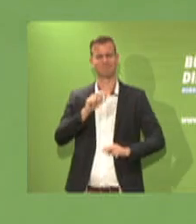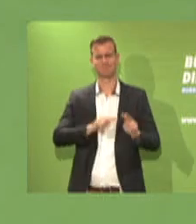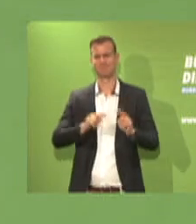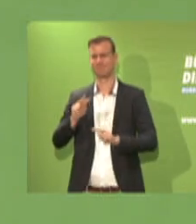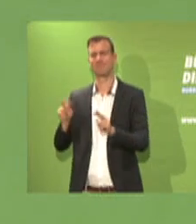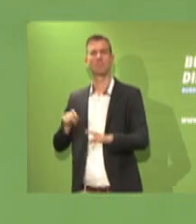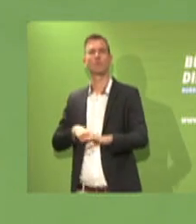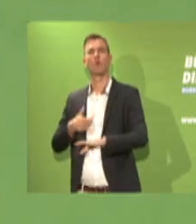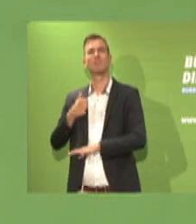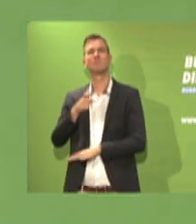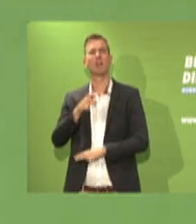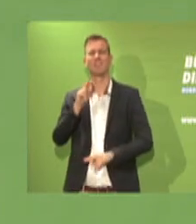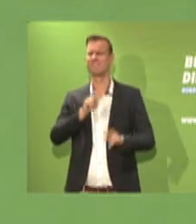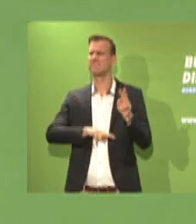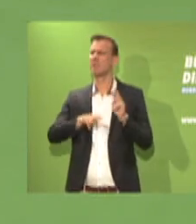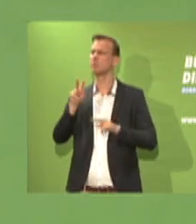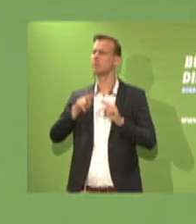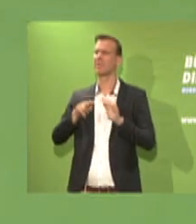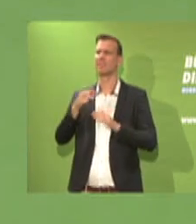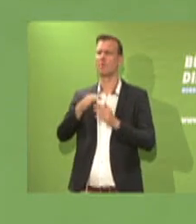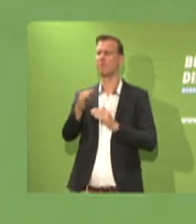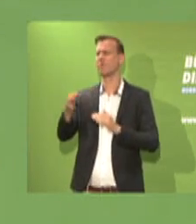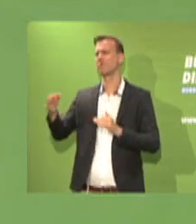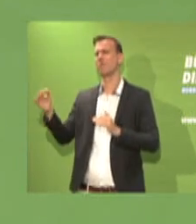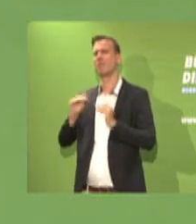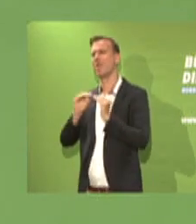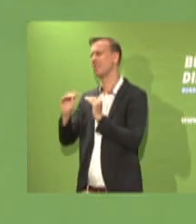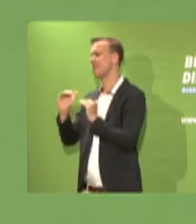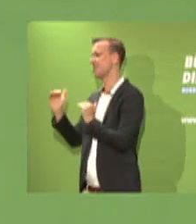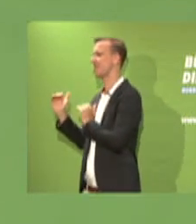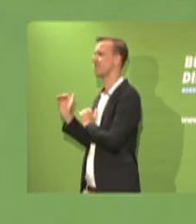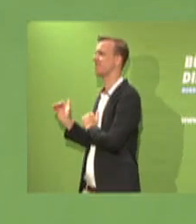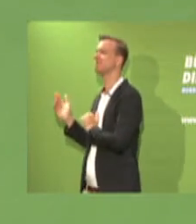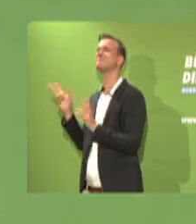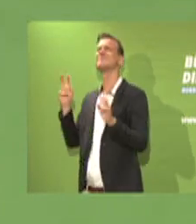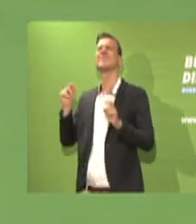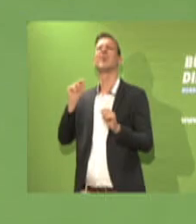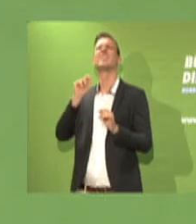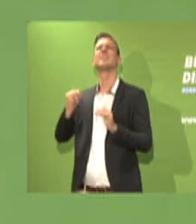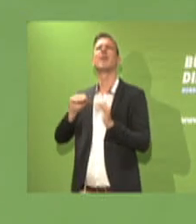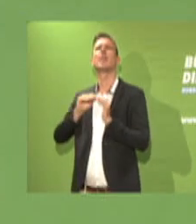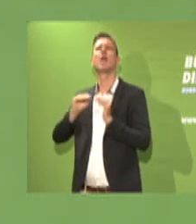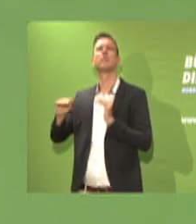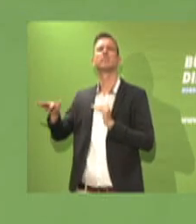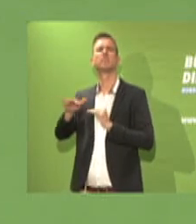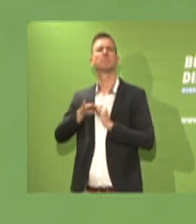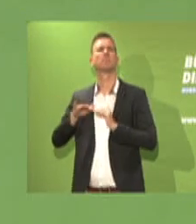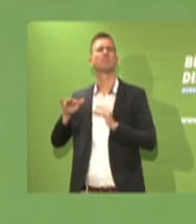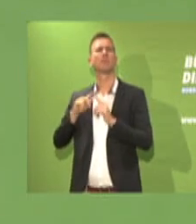NRW ganz verschiedene ländliche Räume. Im Grunde kann man eigentlich von dem ländlichen Raum ja gar nicht sprechen.